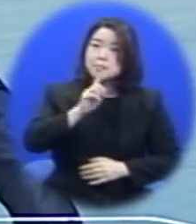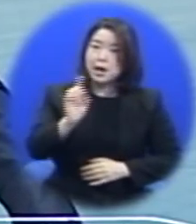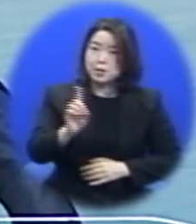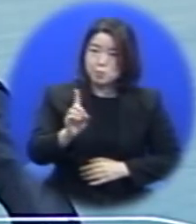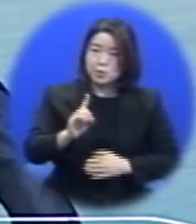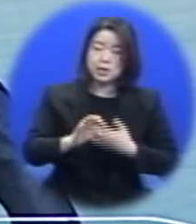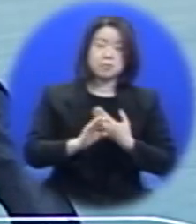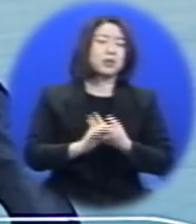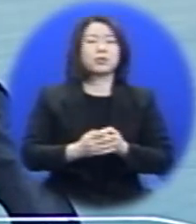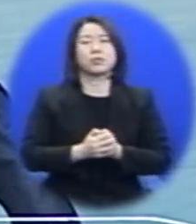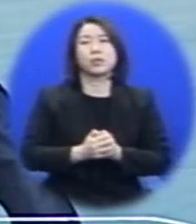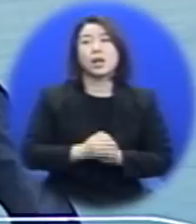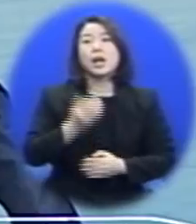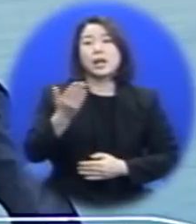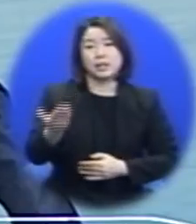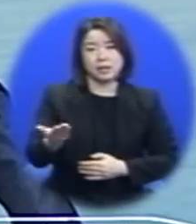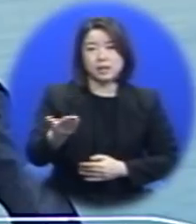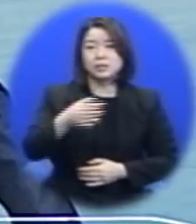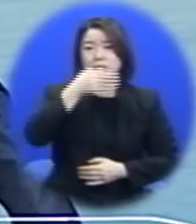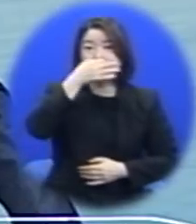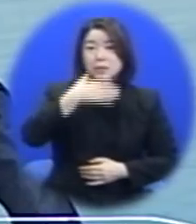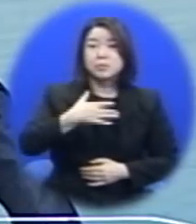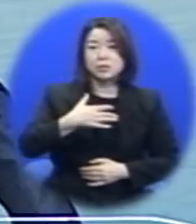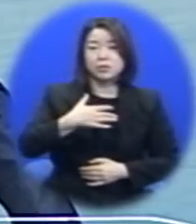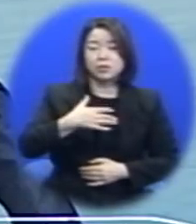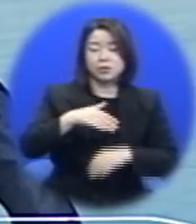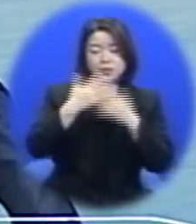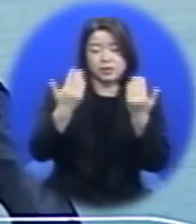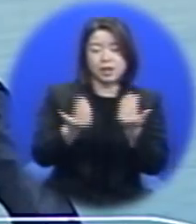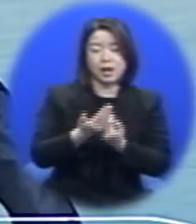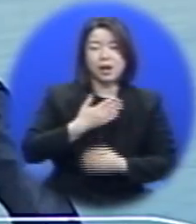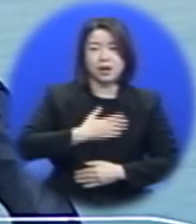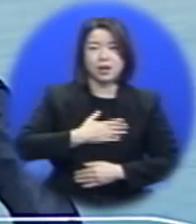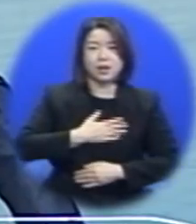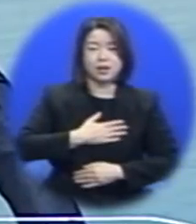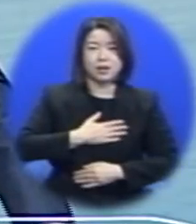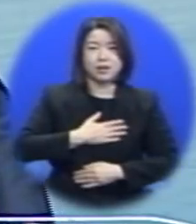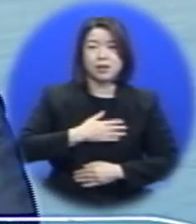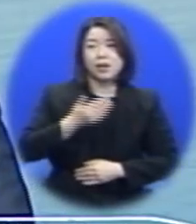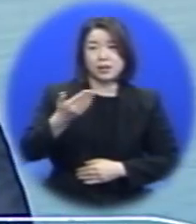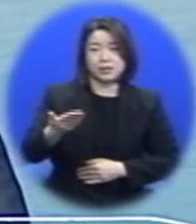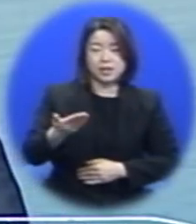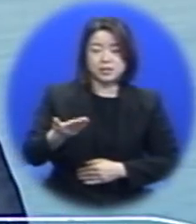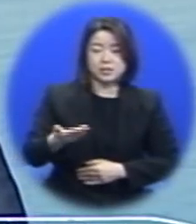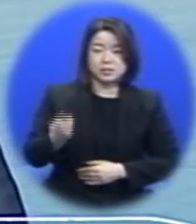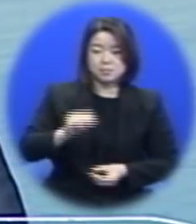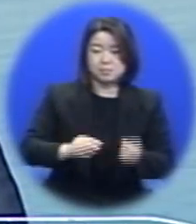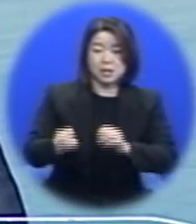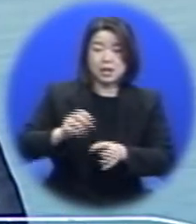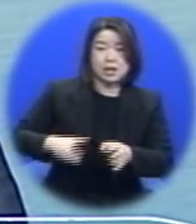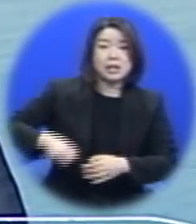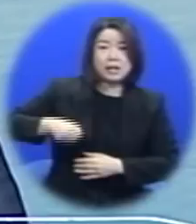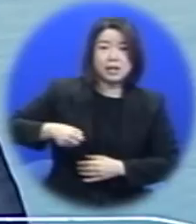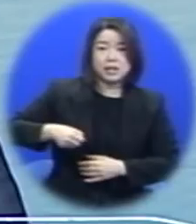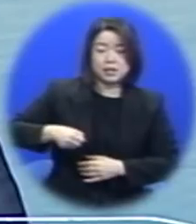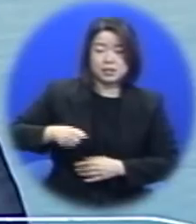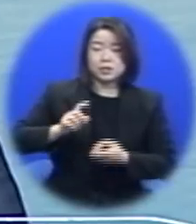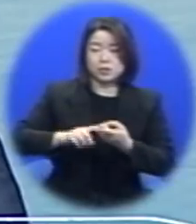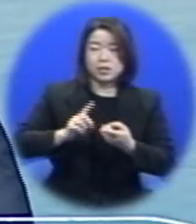하셨답니다. 당신 힘든 것 다 압니다. 당신이 보따리 싼 것도 충분히